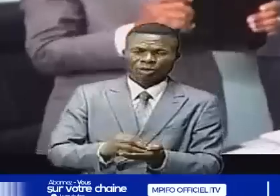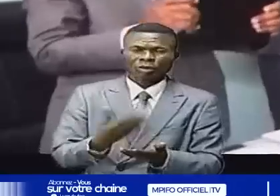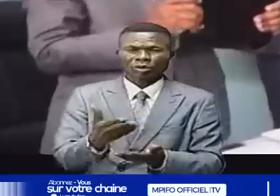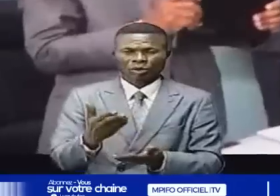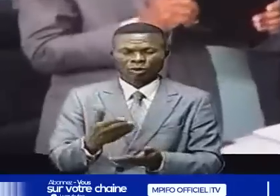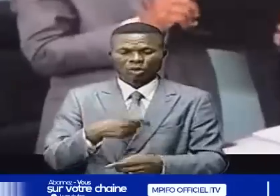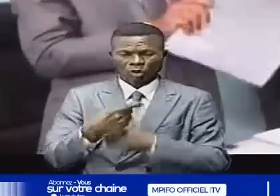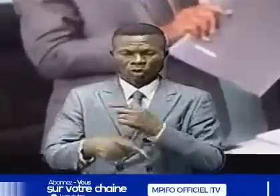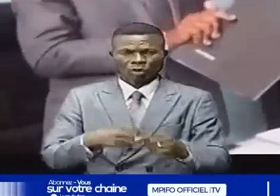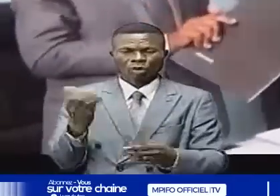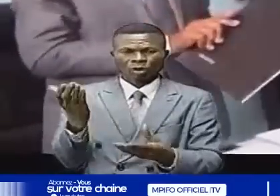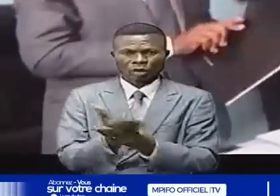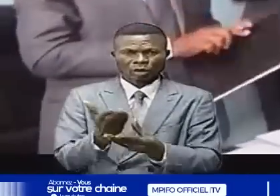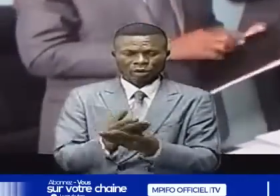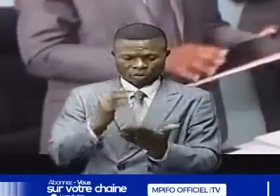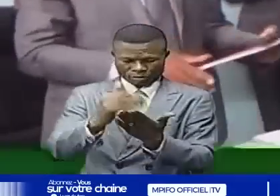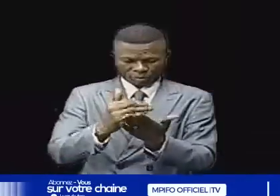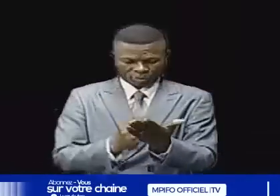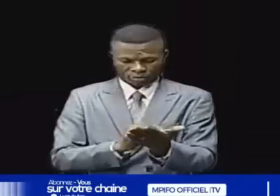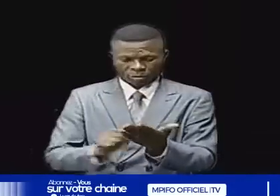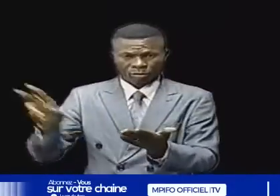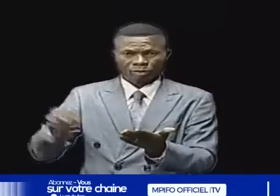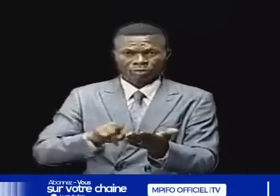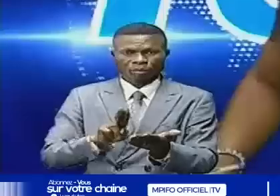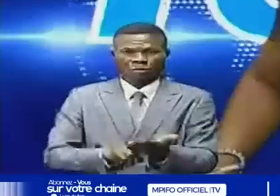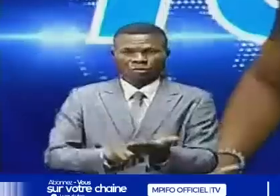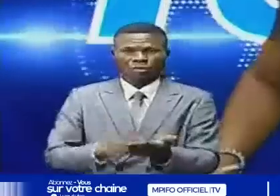dans le procès verbal signé par les...